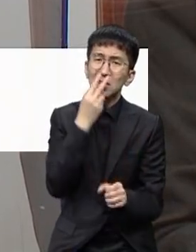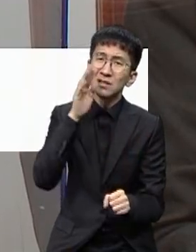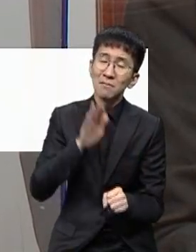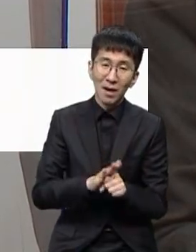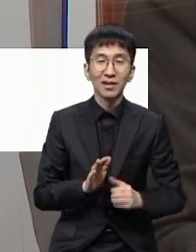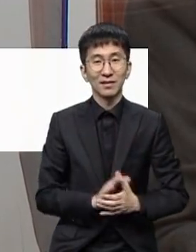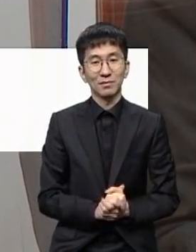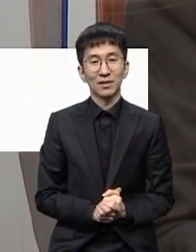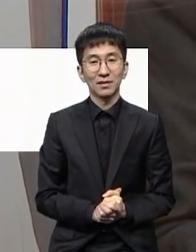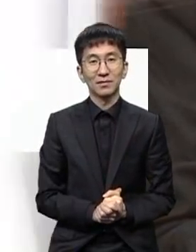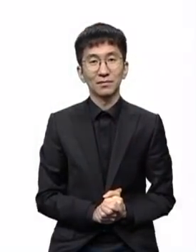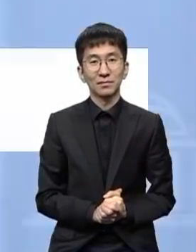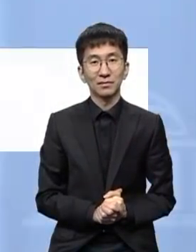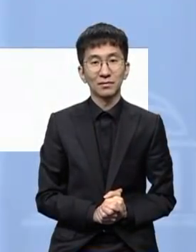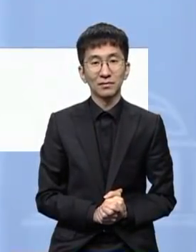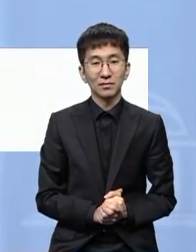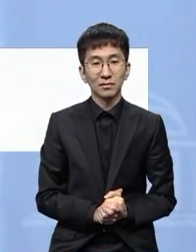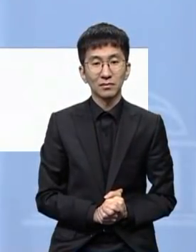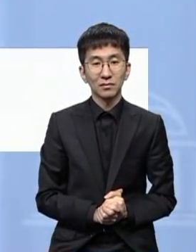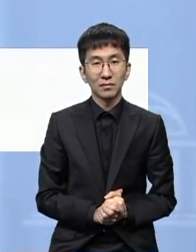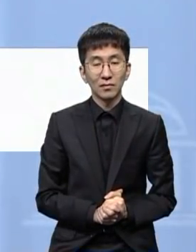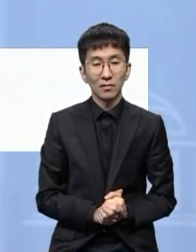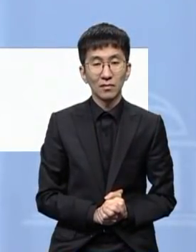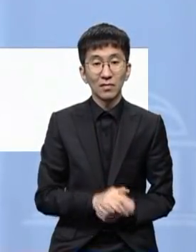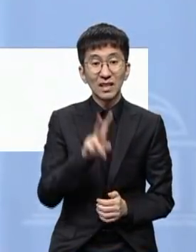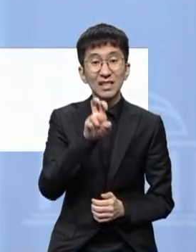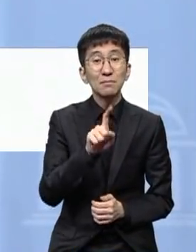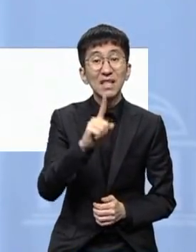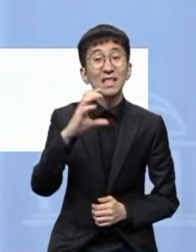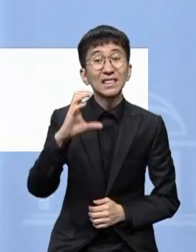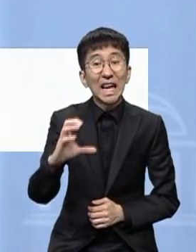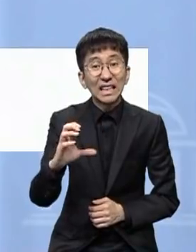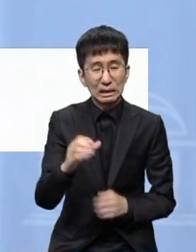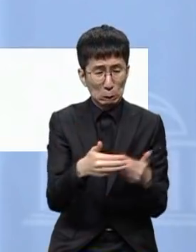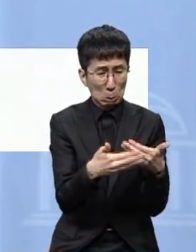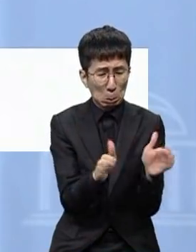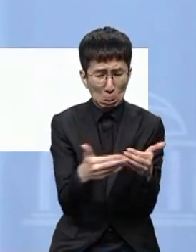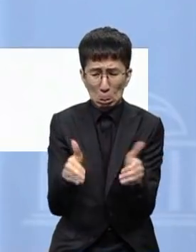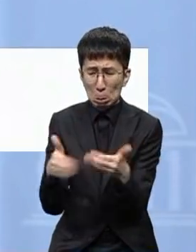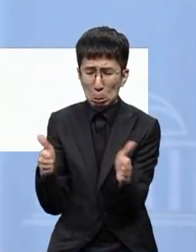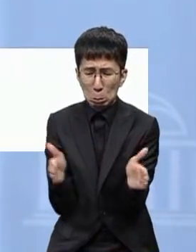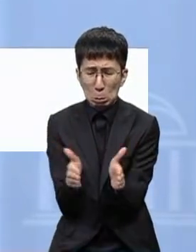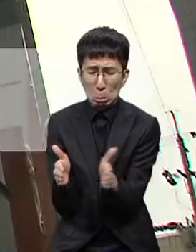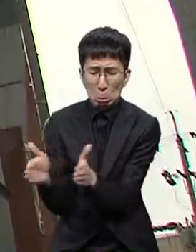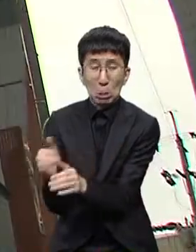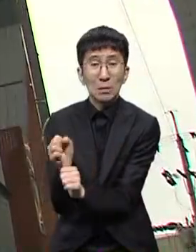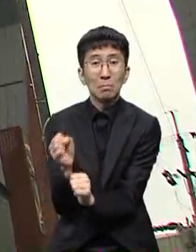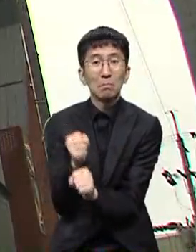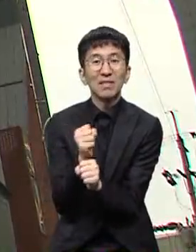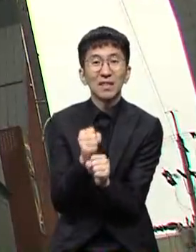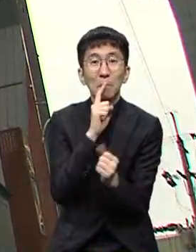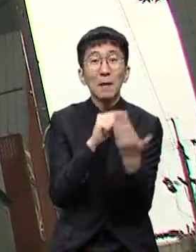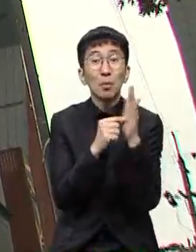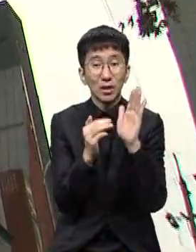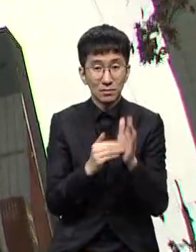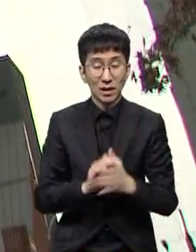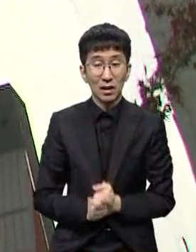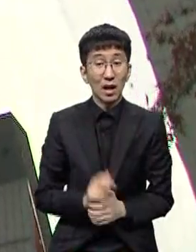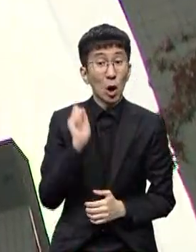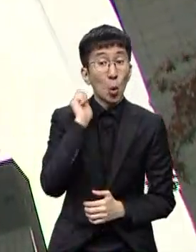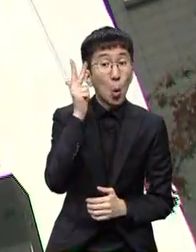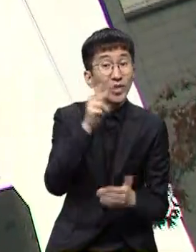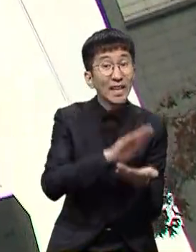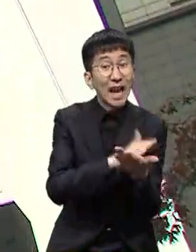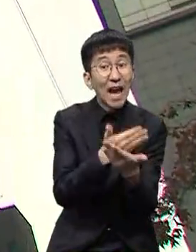않을 수가 없습니다. 이는 21세기형 쪽방촌을 만들겠다는 것입니다. 실제 호텔을